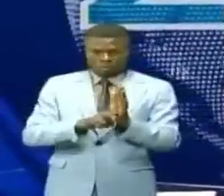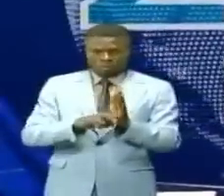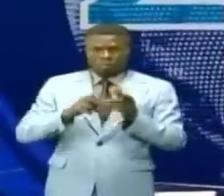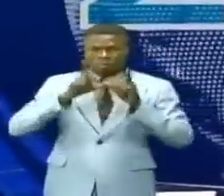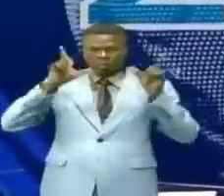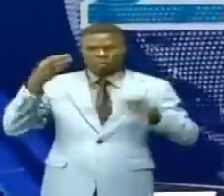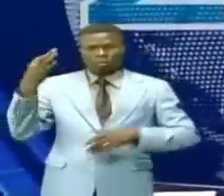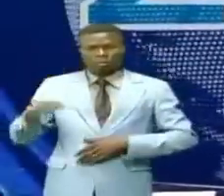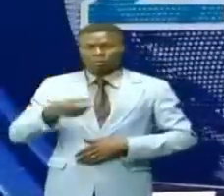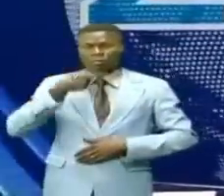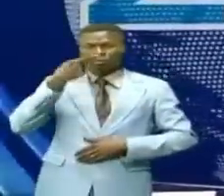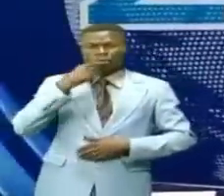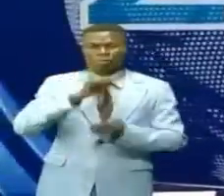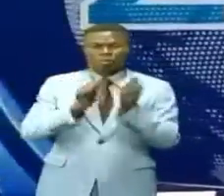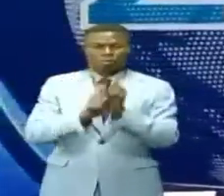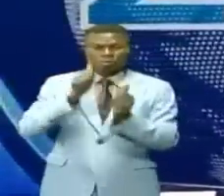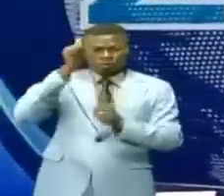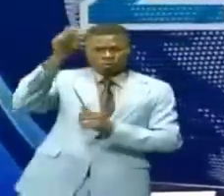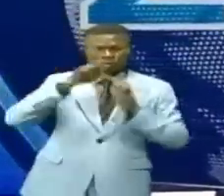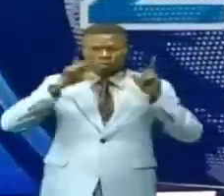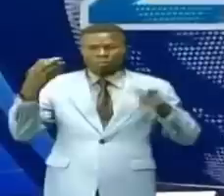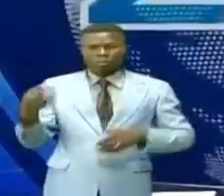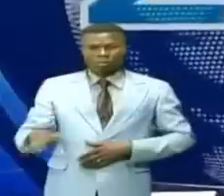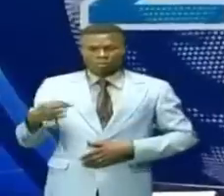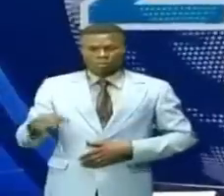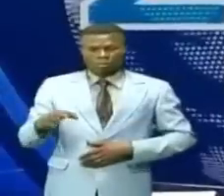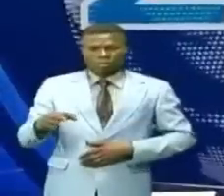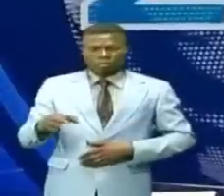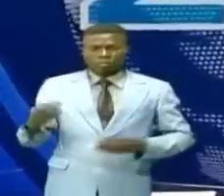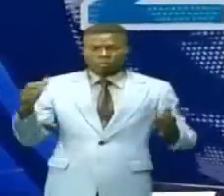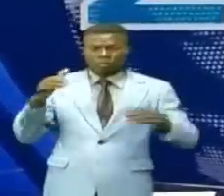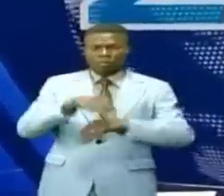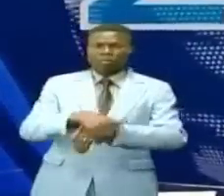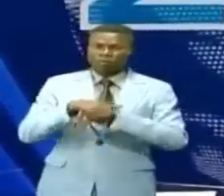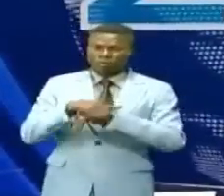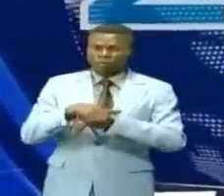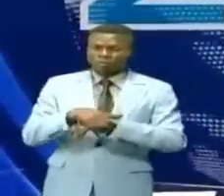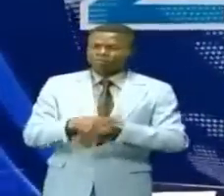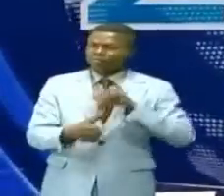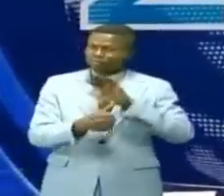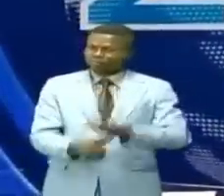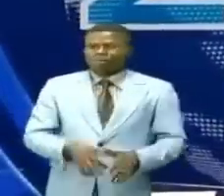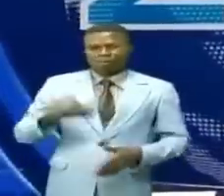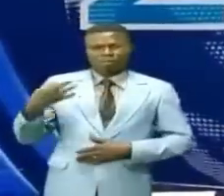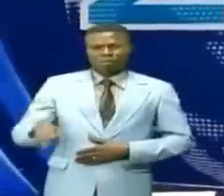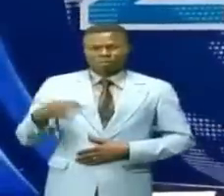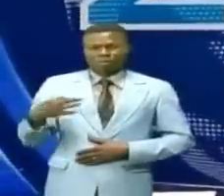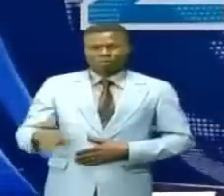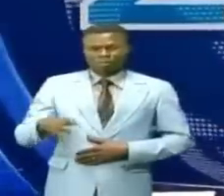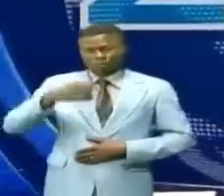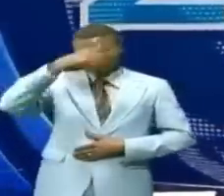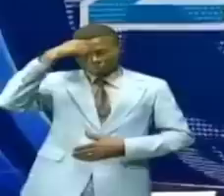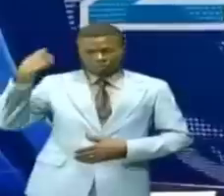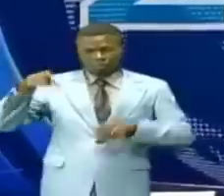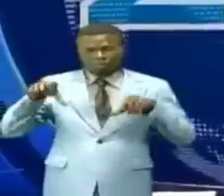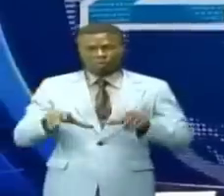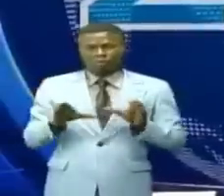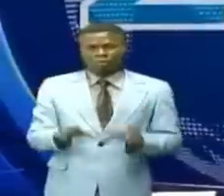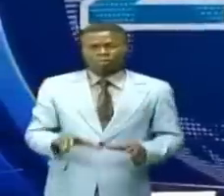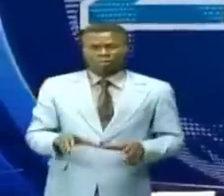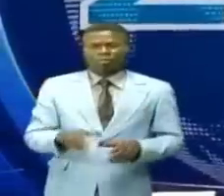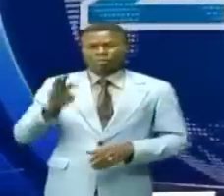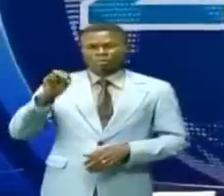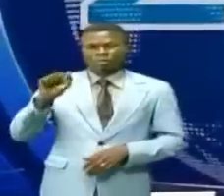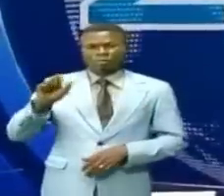ont discuté de l'avenir de la langue française menacée par la montée de l'anglais. Les crises en République démocratique du Congo, au Mali